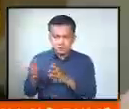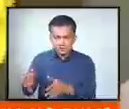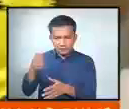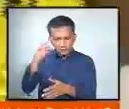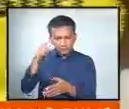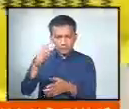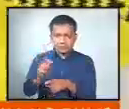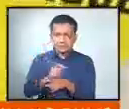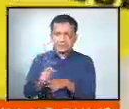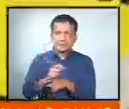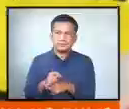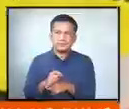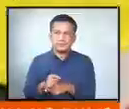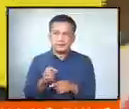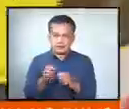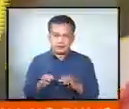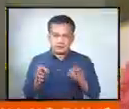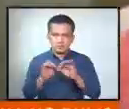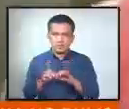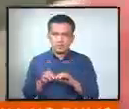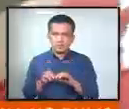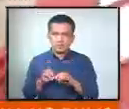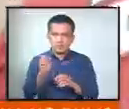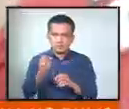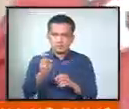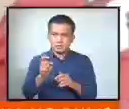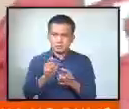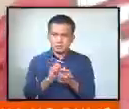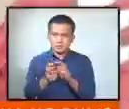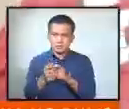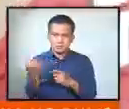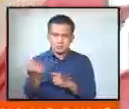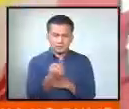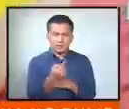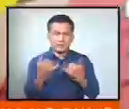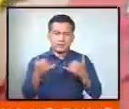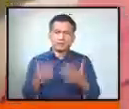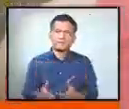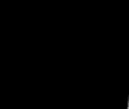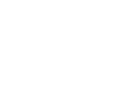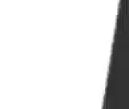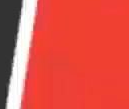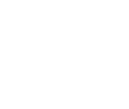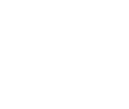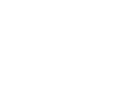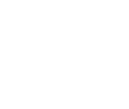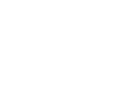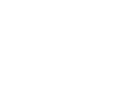natitira para mag-ensayo. Kaya mahalaga raw na mabilis ang adjustment ng bawat manlalaro.